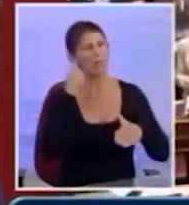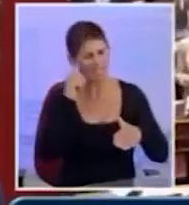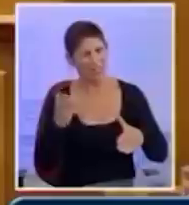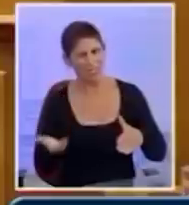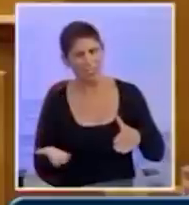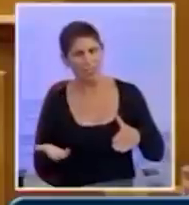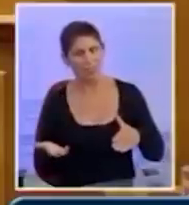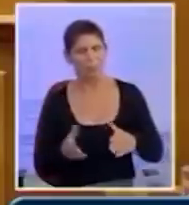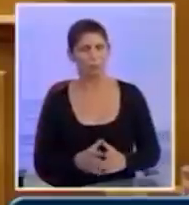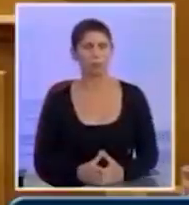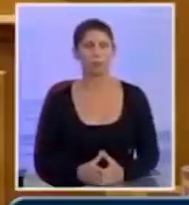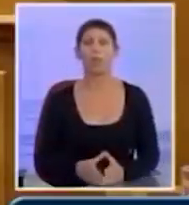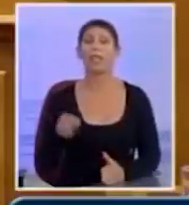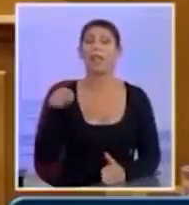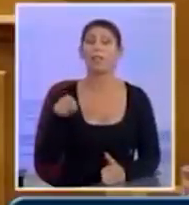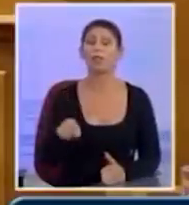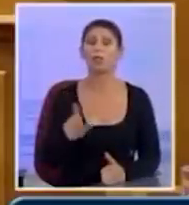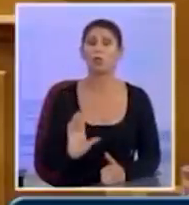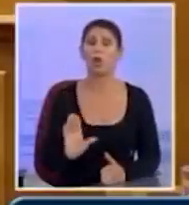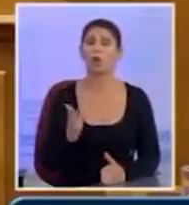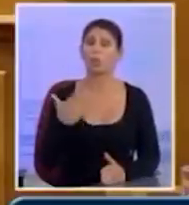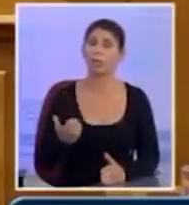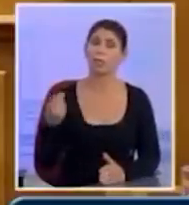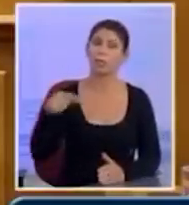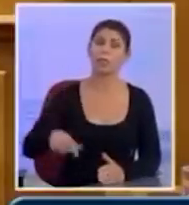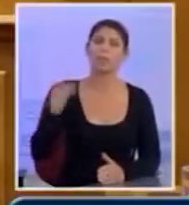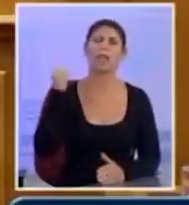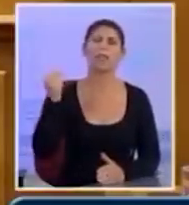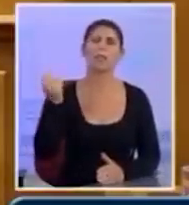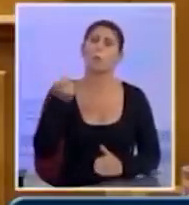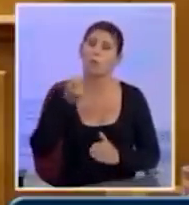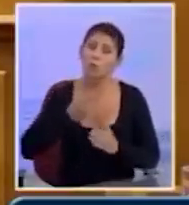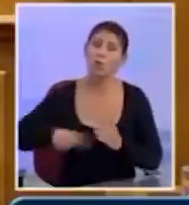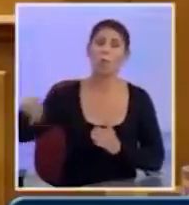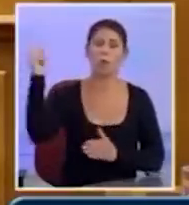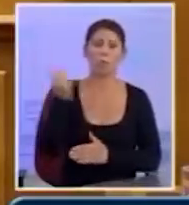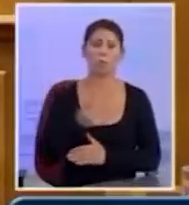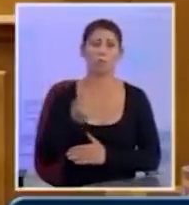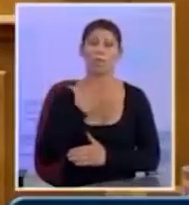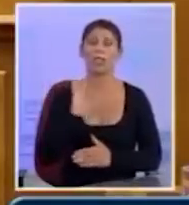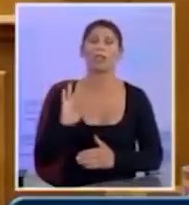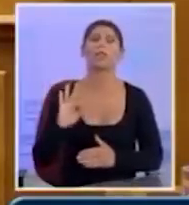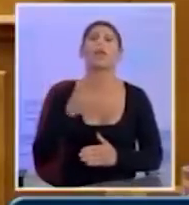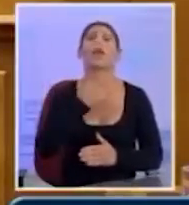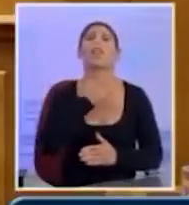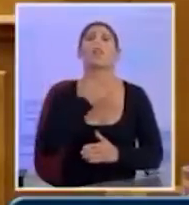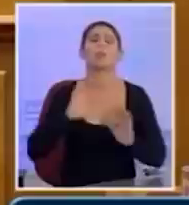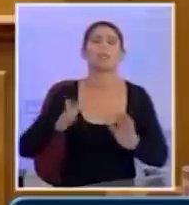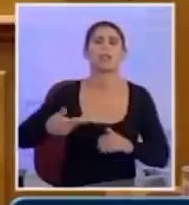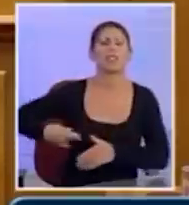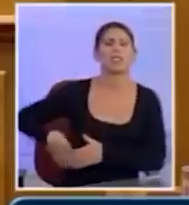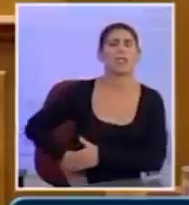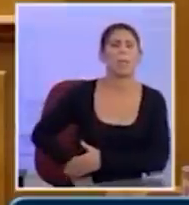κάτι, γι' αυτό και έχουμε σήμερα δύναμη μεγαλύτερη από τα ποσοστά μας. Γιατί δεν μας έχει κανένα